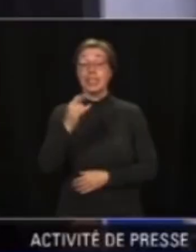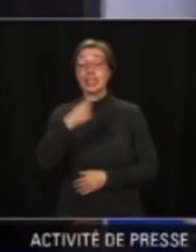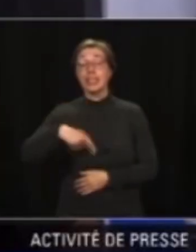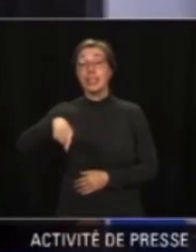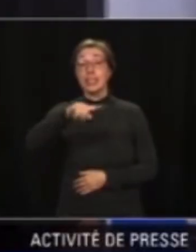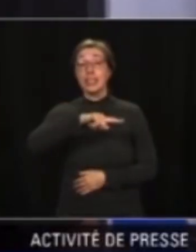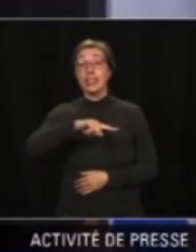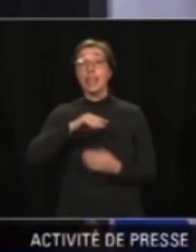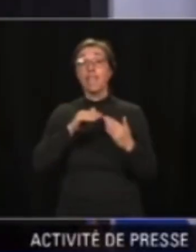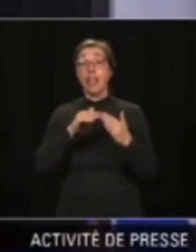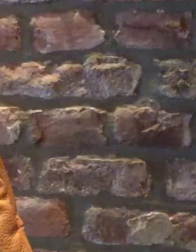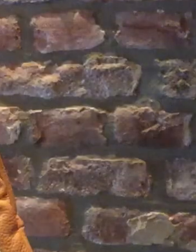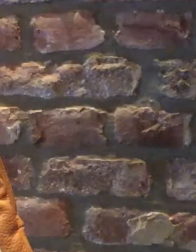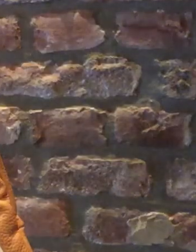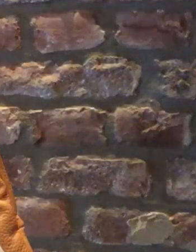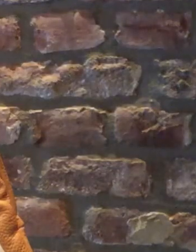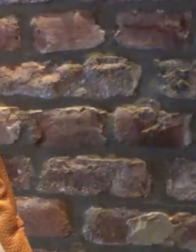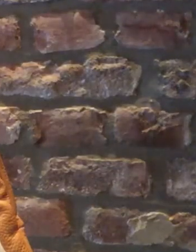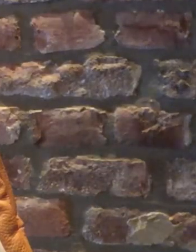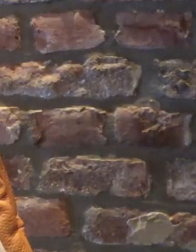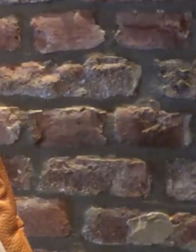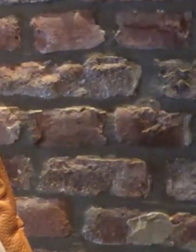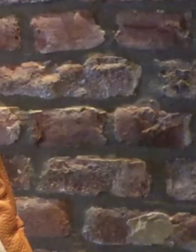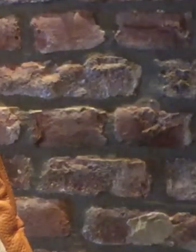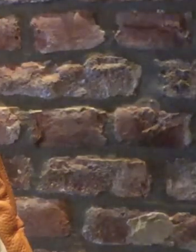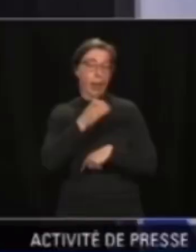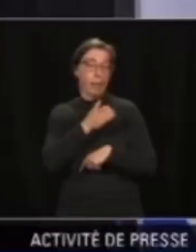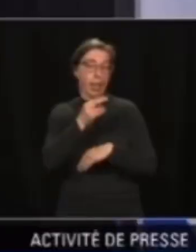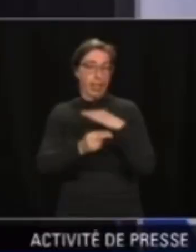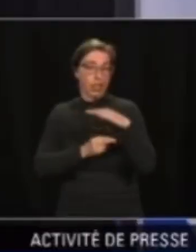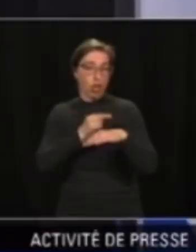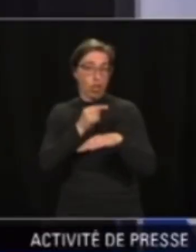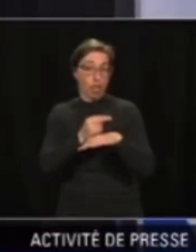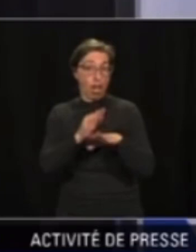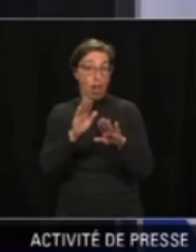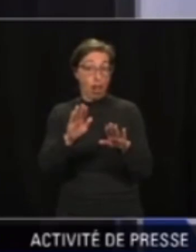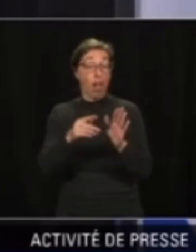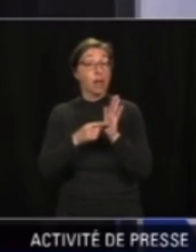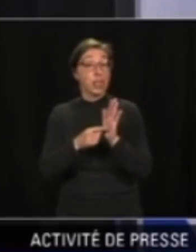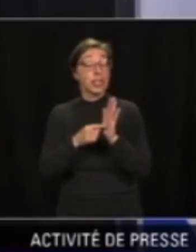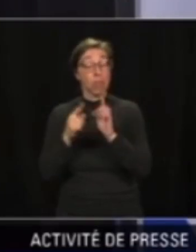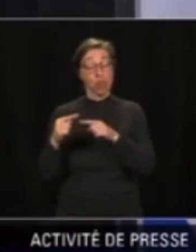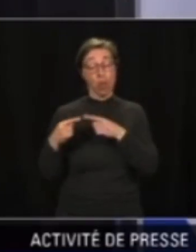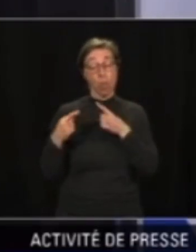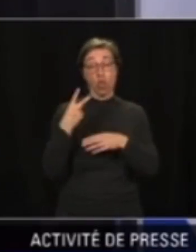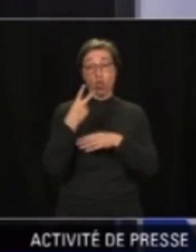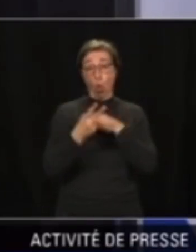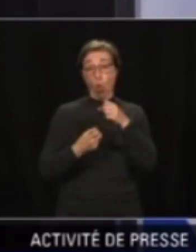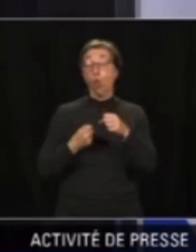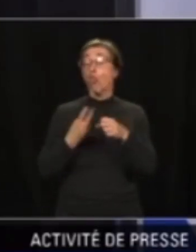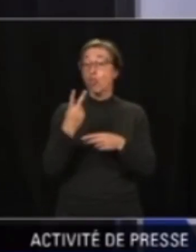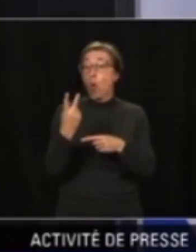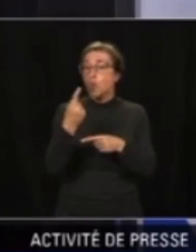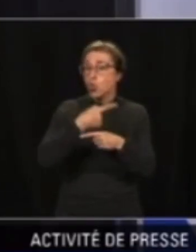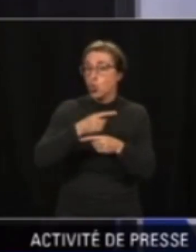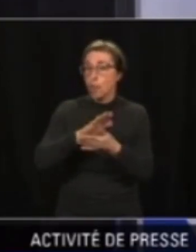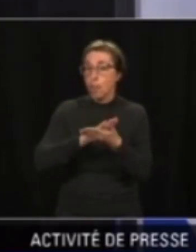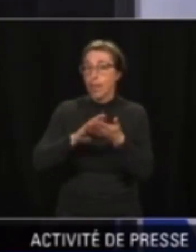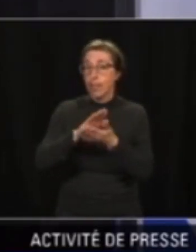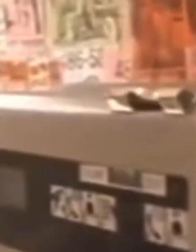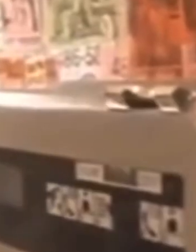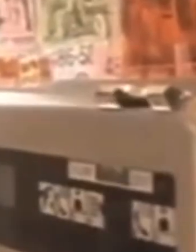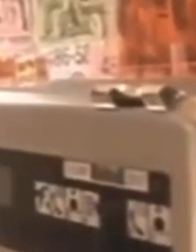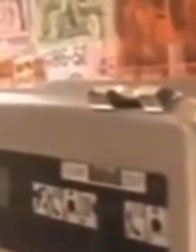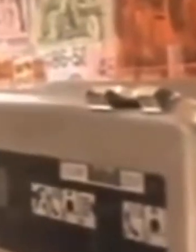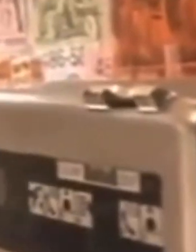six nouveaux décès mais c'est l'hécatombe on une augmentation nette de 15 hospitalisation